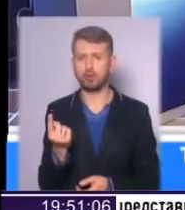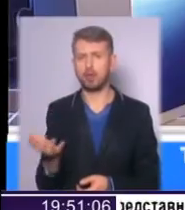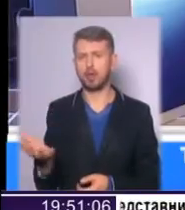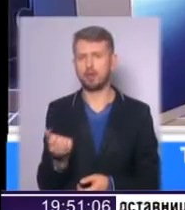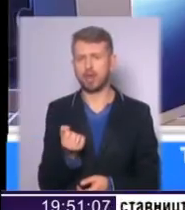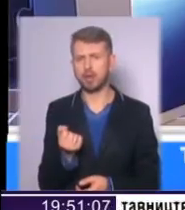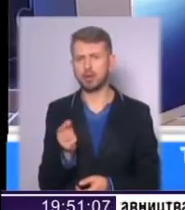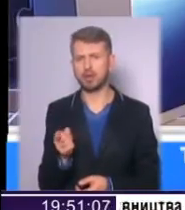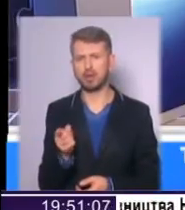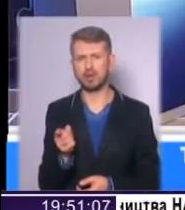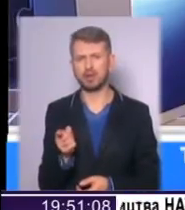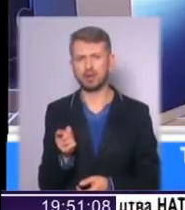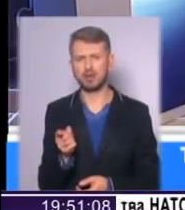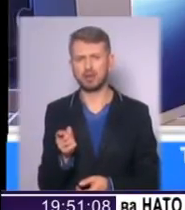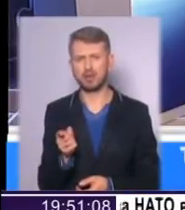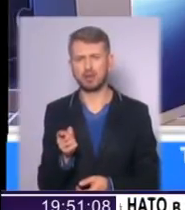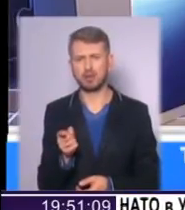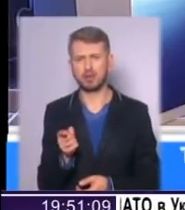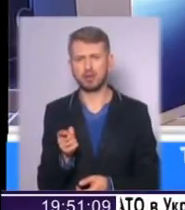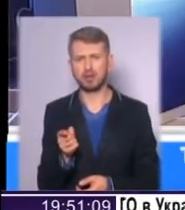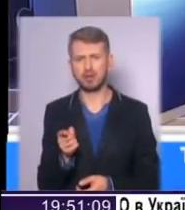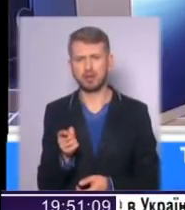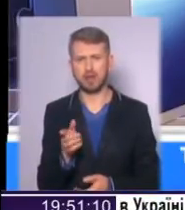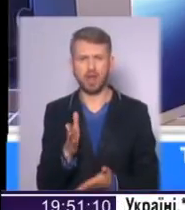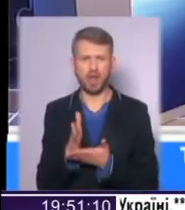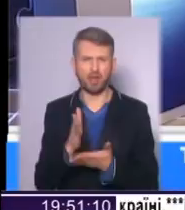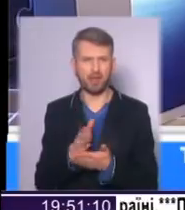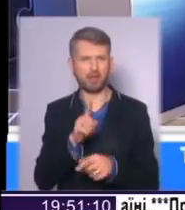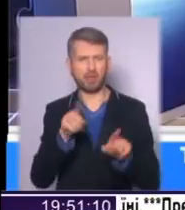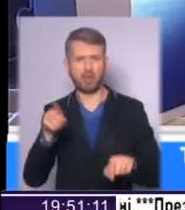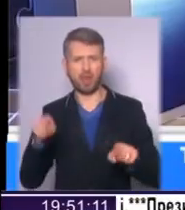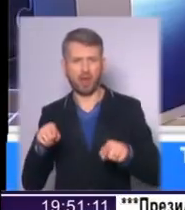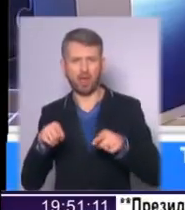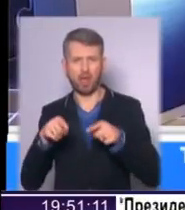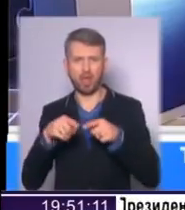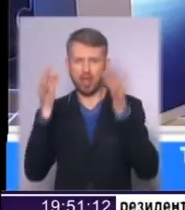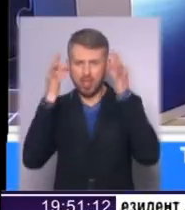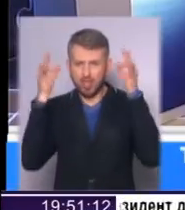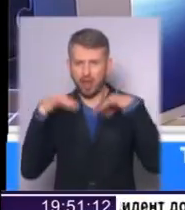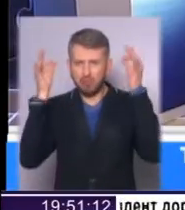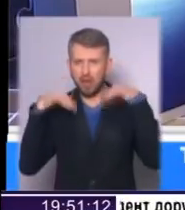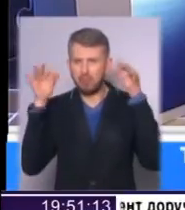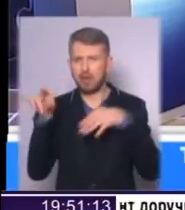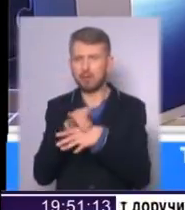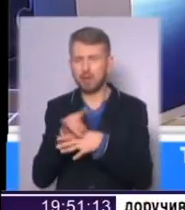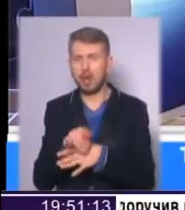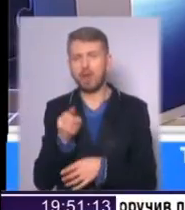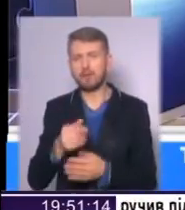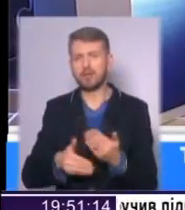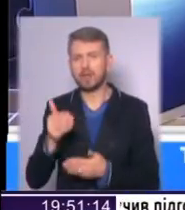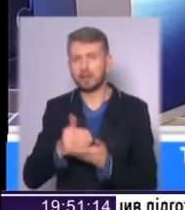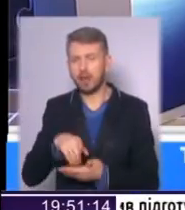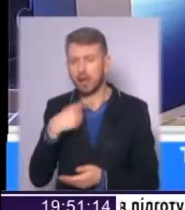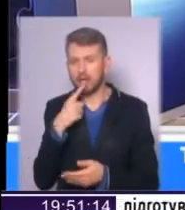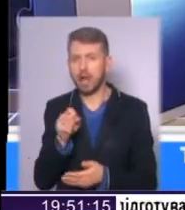у Куликова, той завжди слухає, як лапсу вісають на уші. Він в кінці каже... А все ж таки запитання